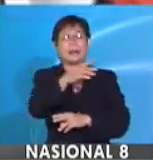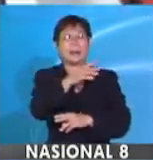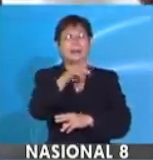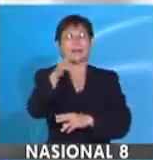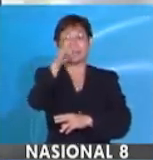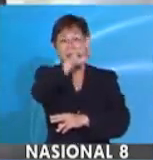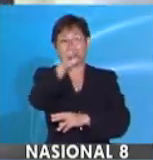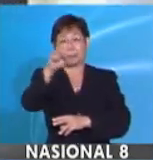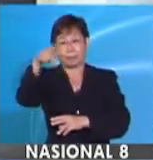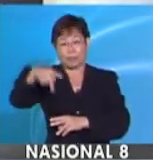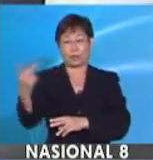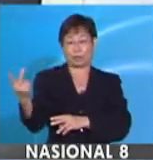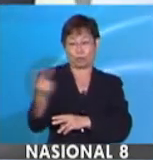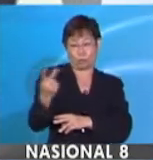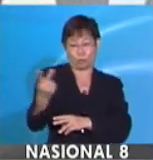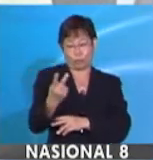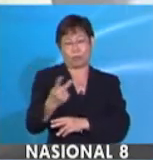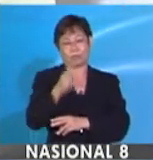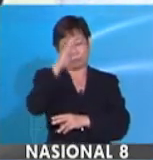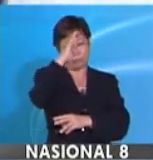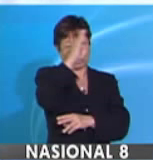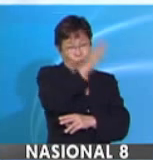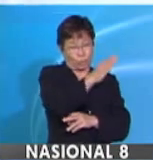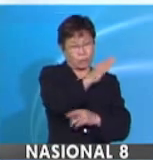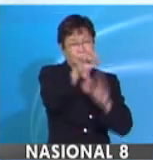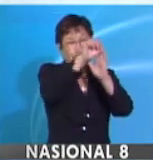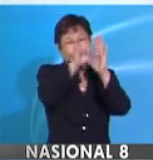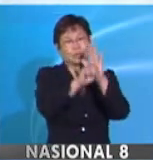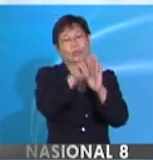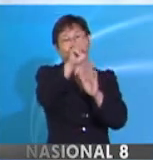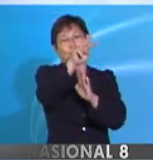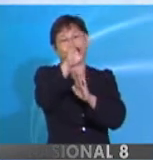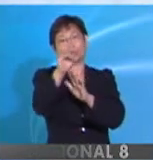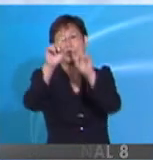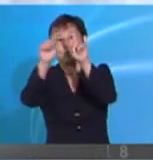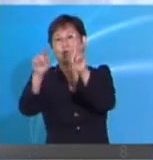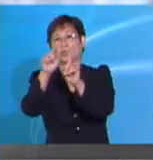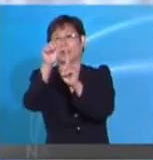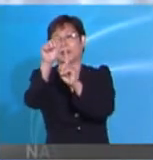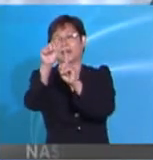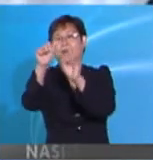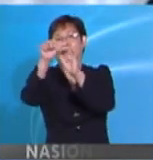Kaisar Sukri mengemukakan pendawaan di bawah section 275